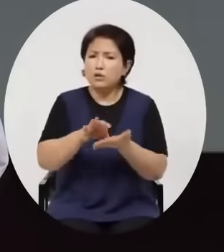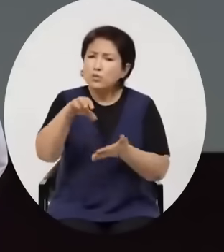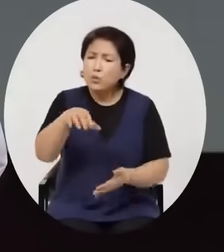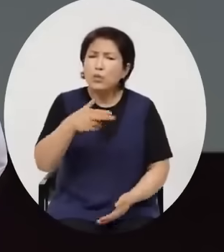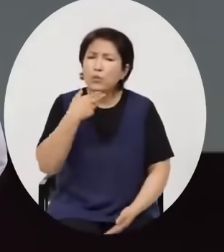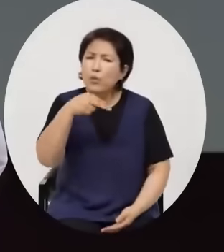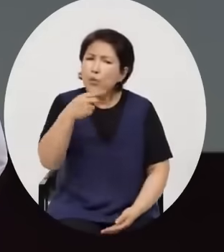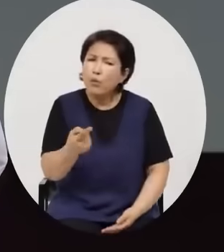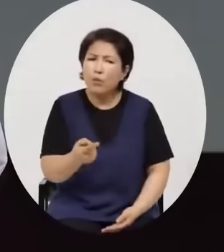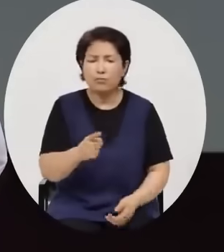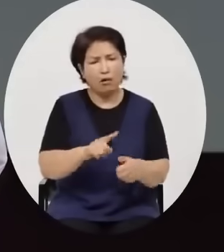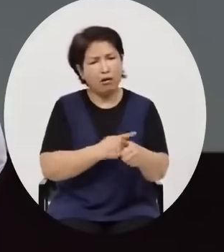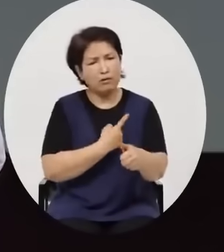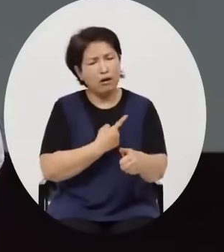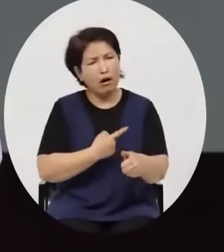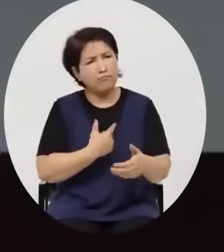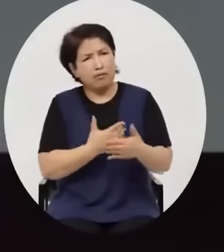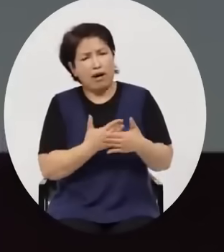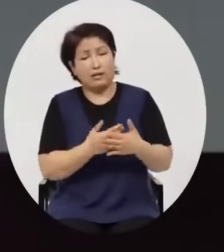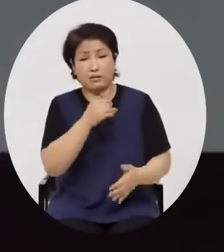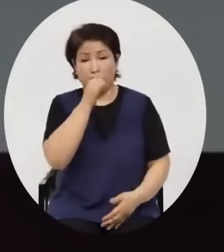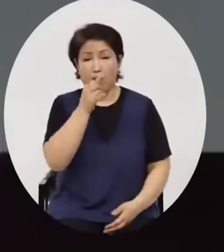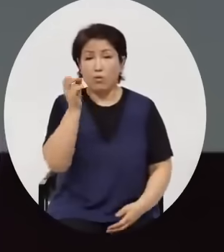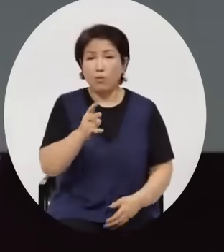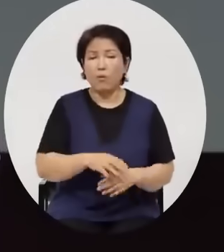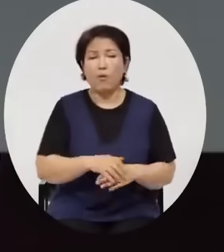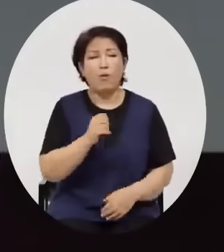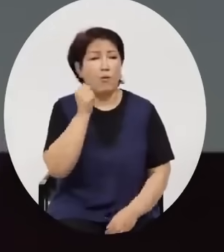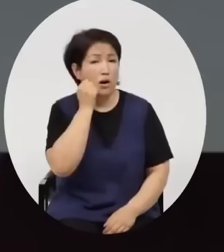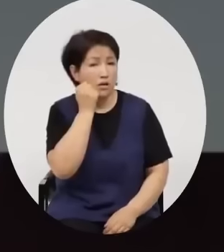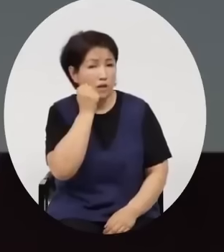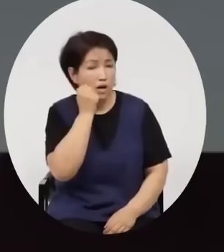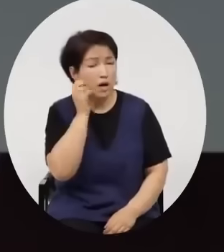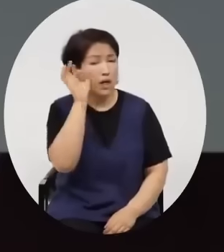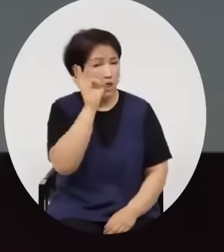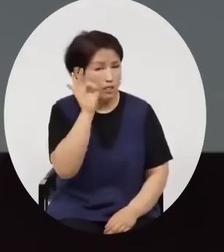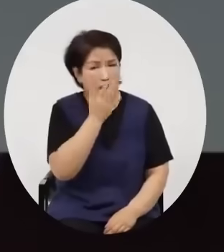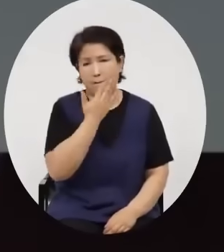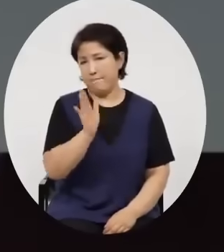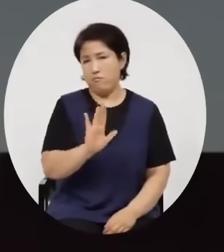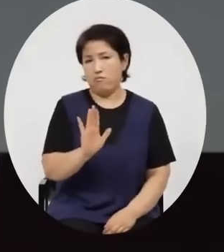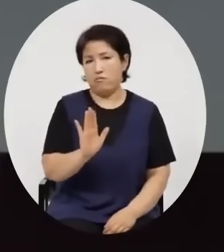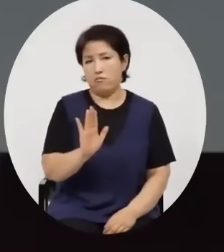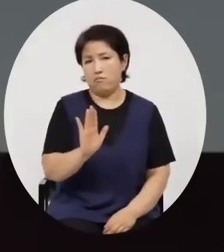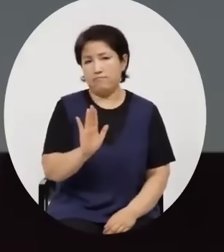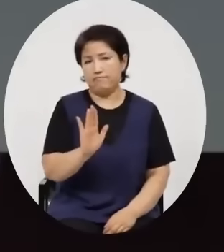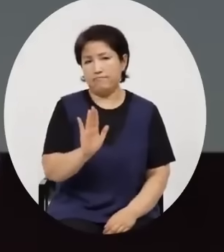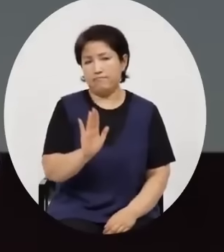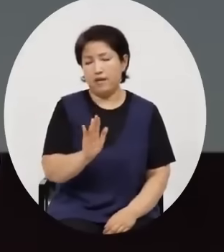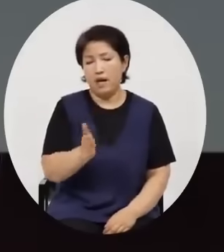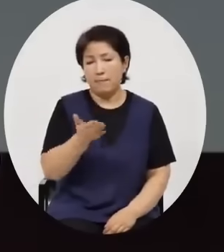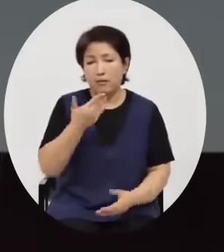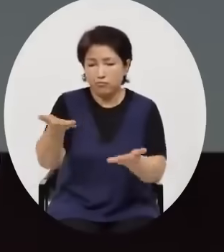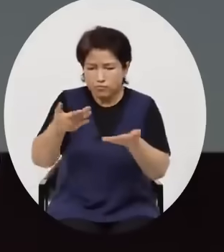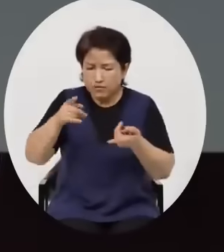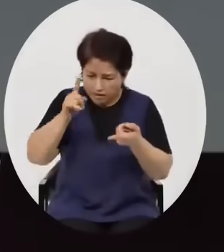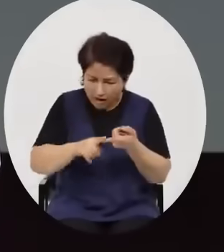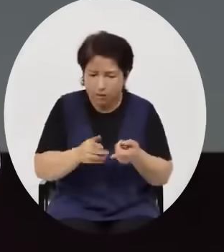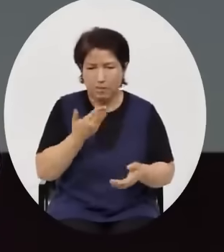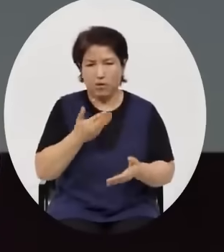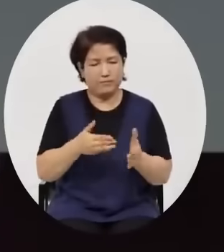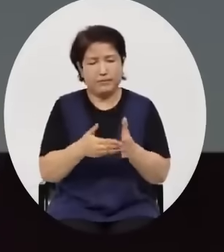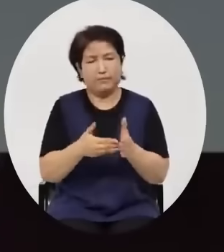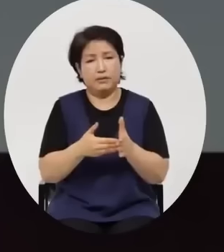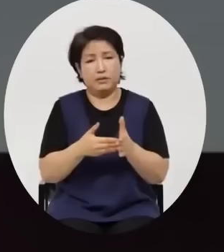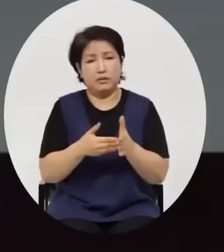불안하잖아, 그죠? 그 다음에 간식은 절대로 안 먹겠다. 딱 주어진 밥만 먹고, 우리가